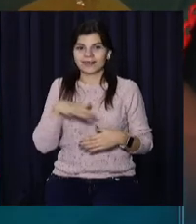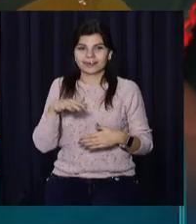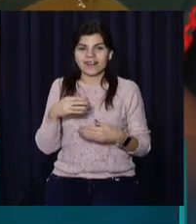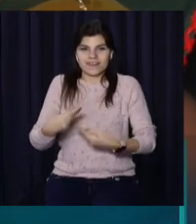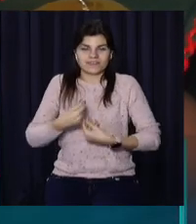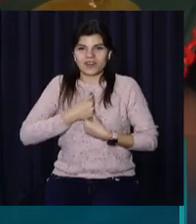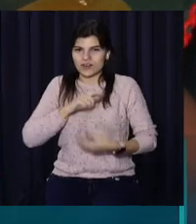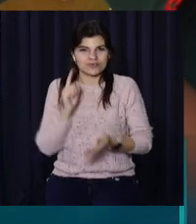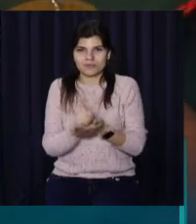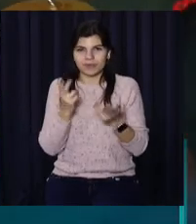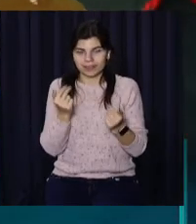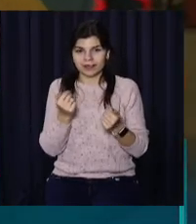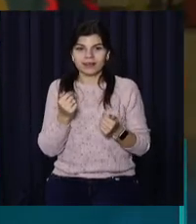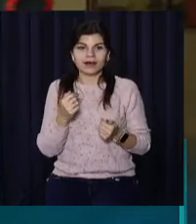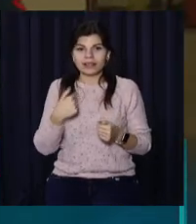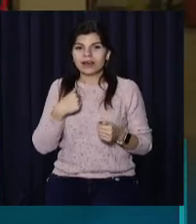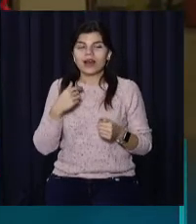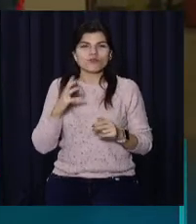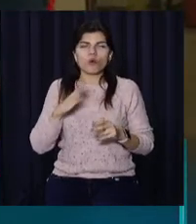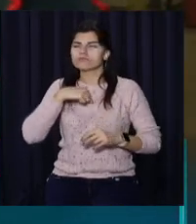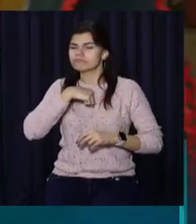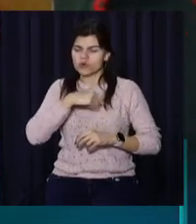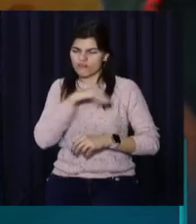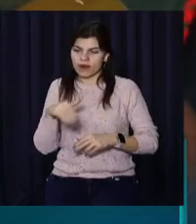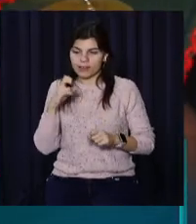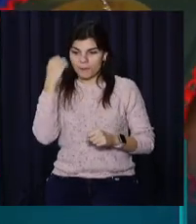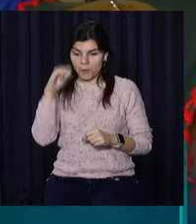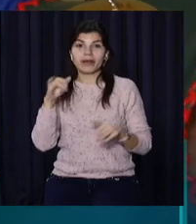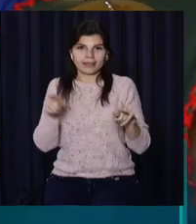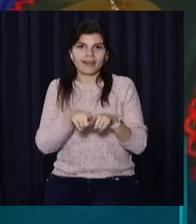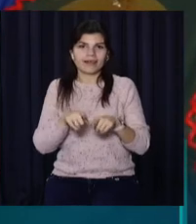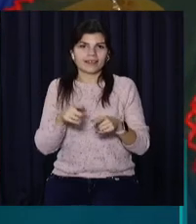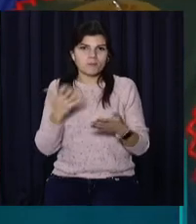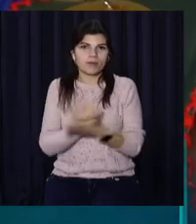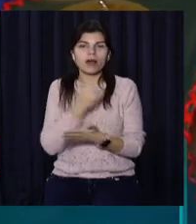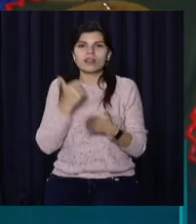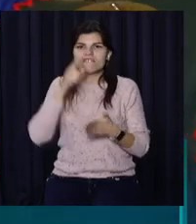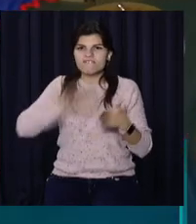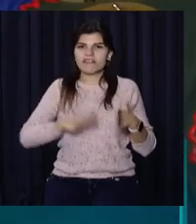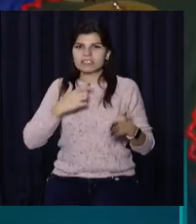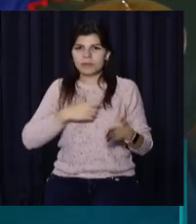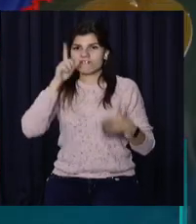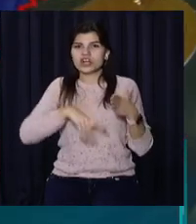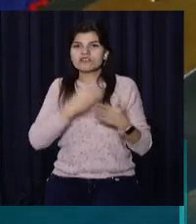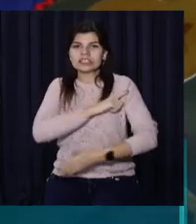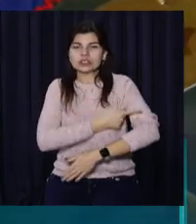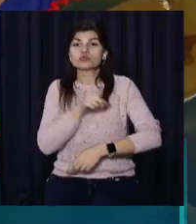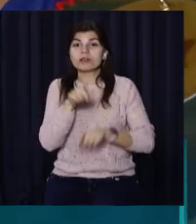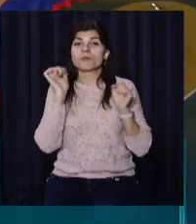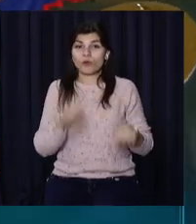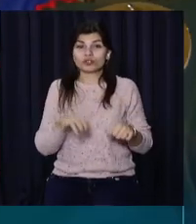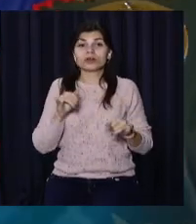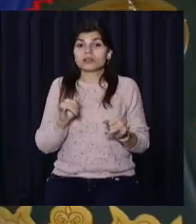дуже важливий. Тим більше рідні стіни вдома і по-другому не повинно було просто бути. Настарався тільки на перемогу, тому